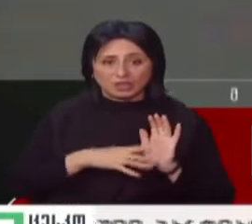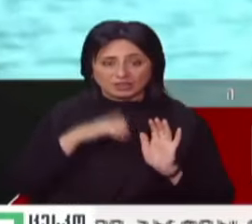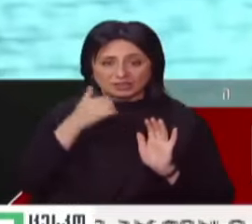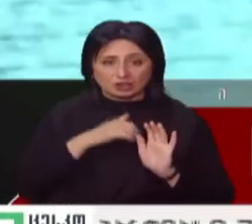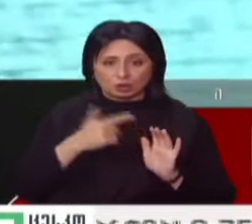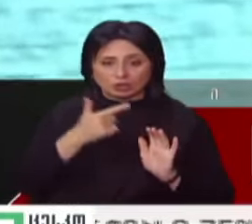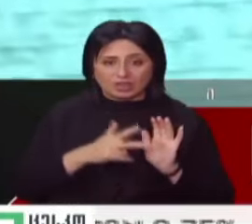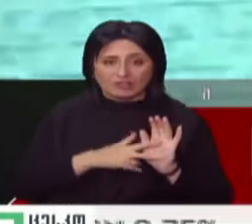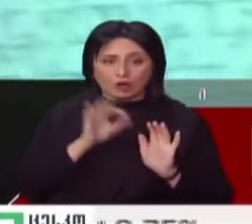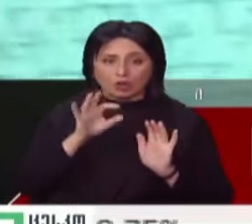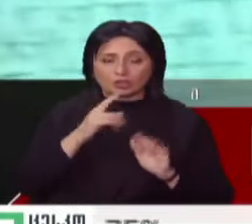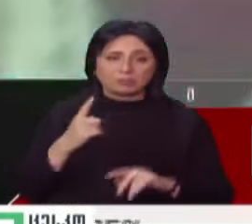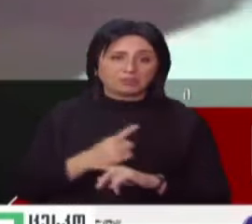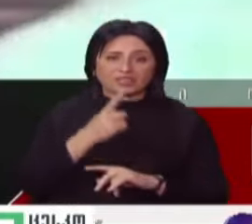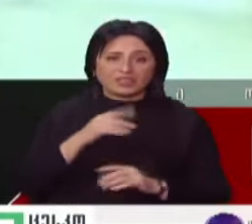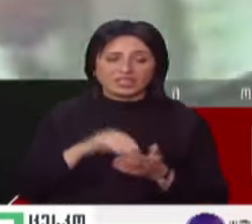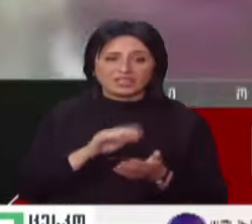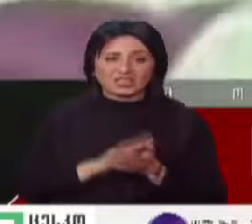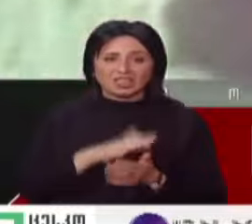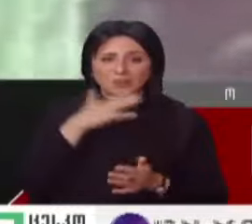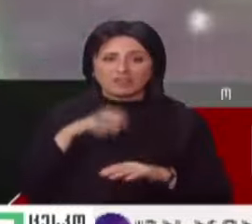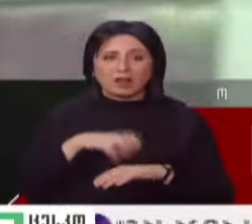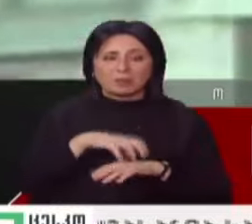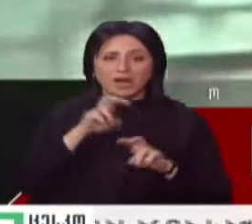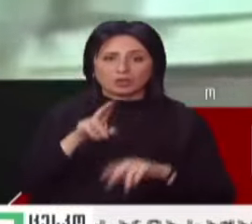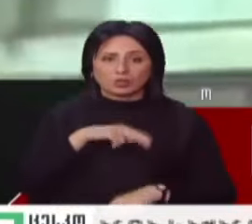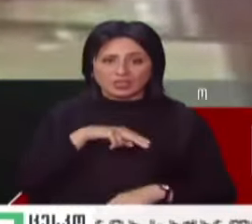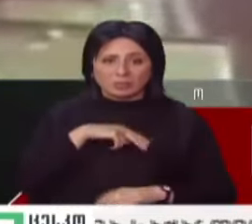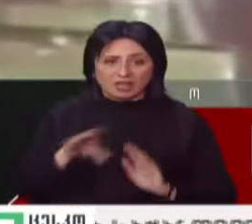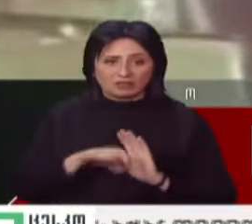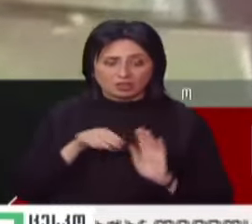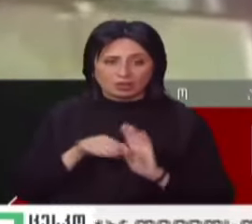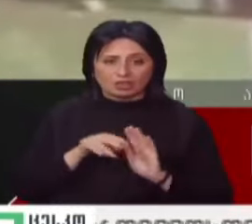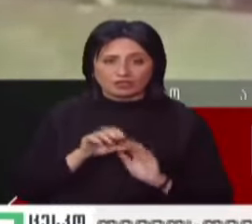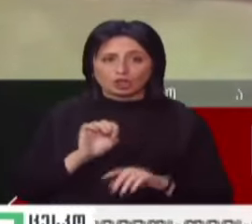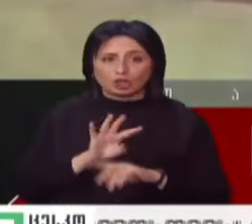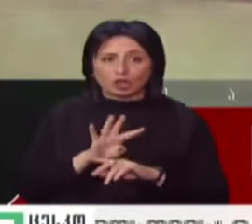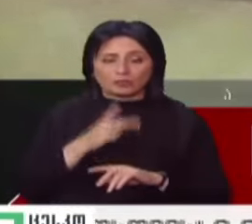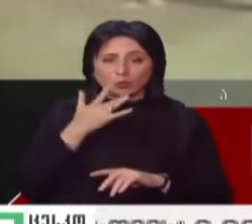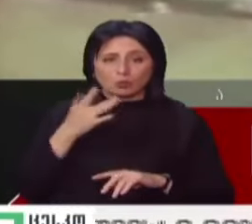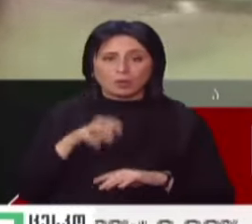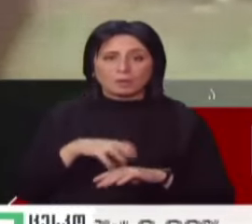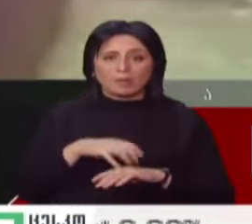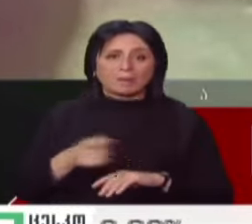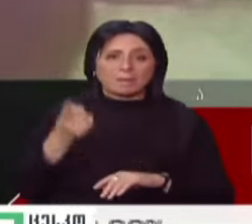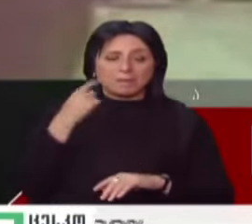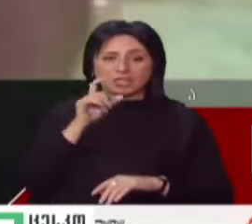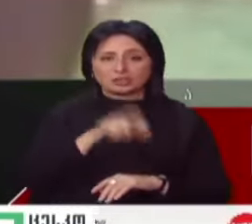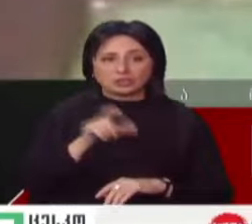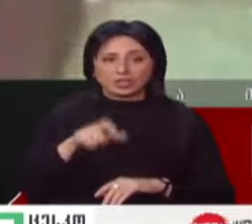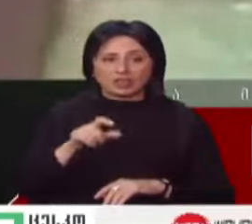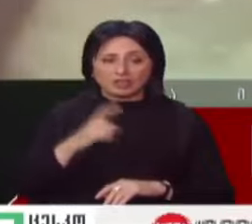атизлис 28 октомберс пирволад дайнишна мравал партиули сапарламенту арчевнеби. Тотхмедиме политикури партия машин